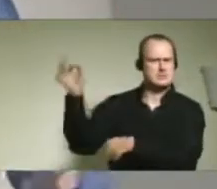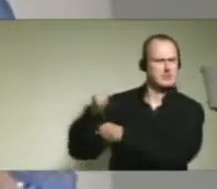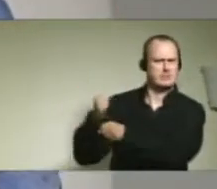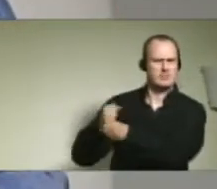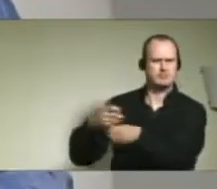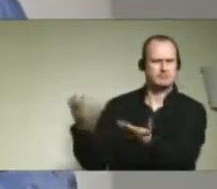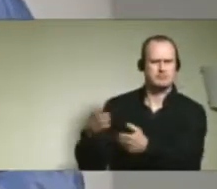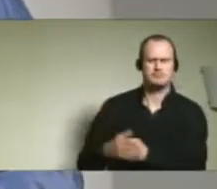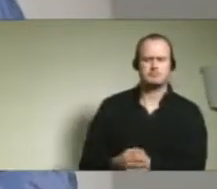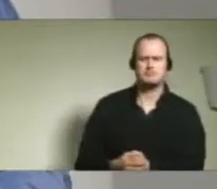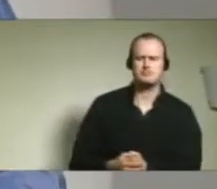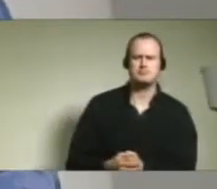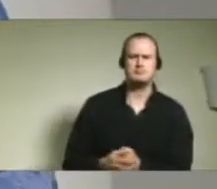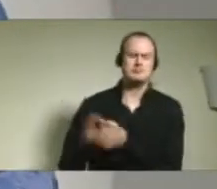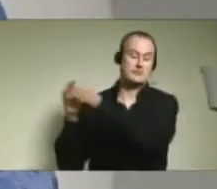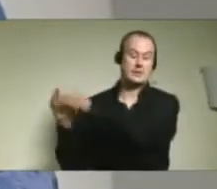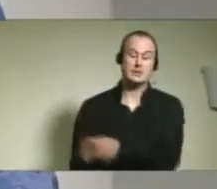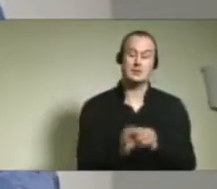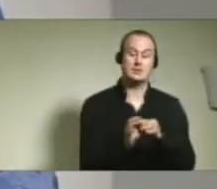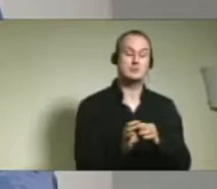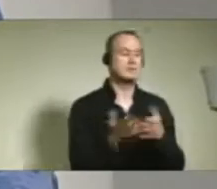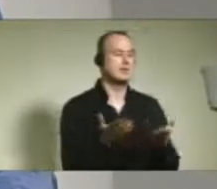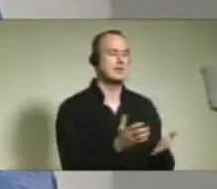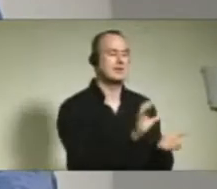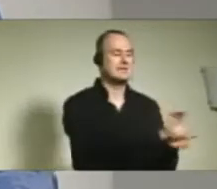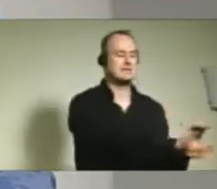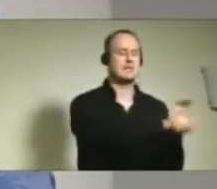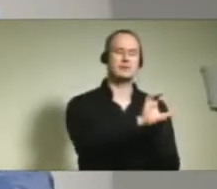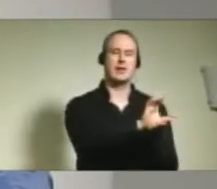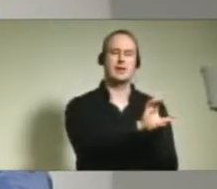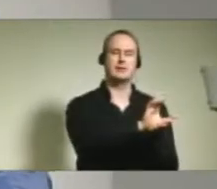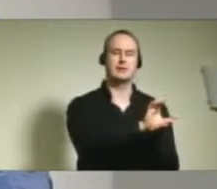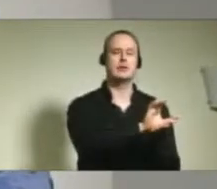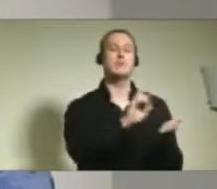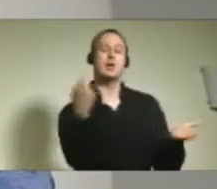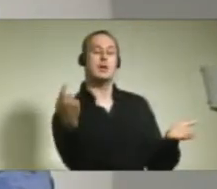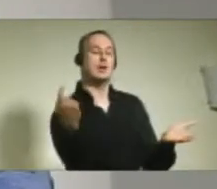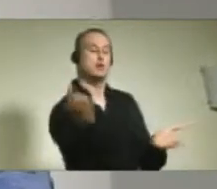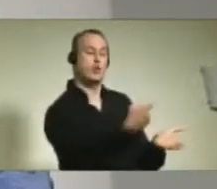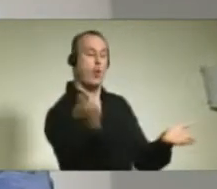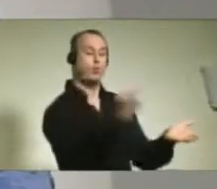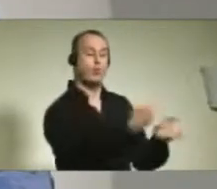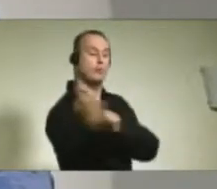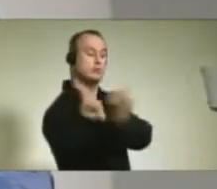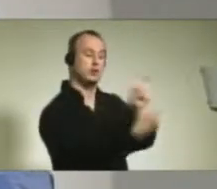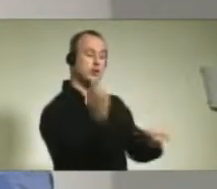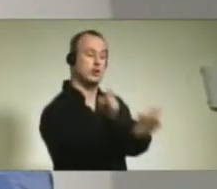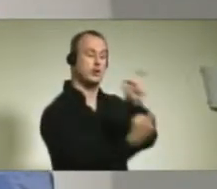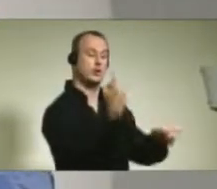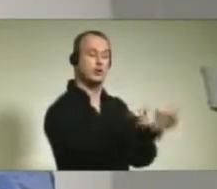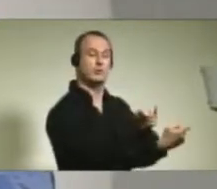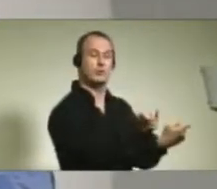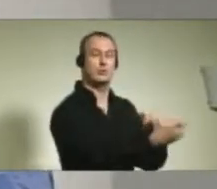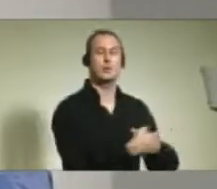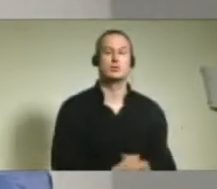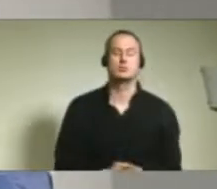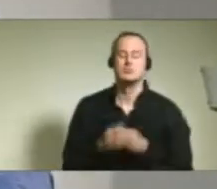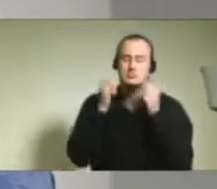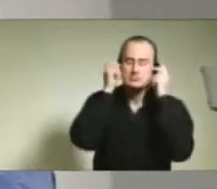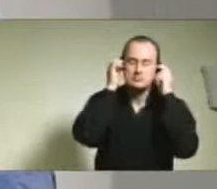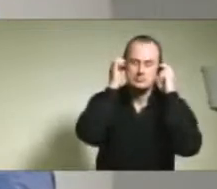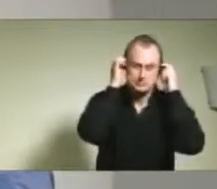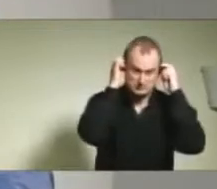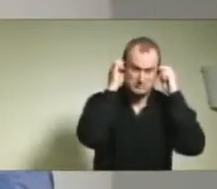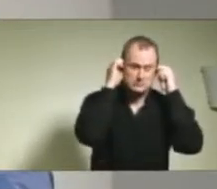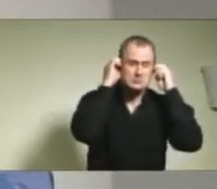qui est de passer par Centraide pour faire des dons de charité. Et il y a même des agences et